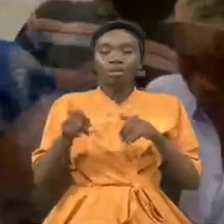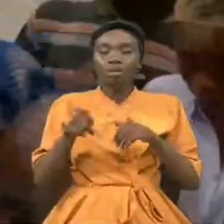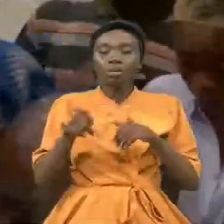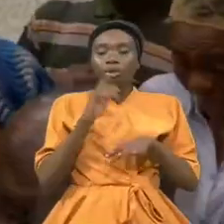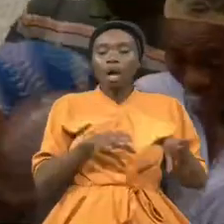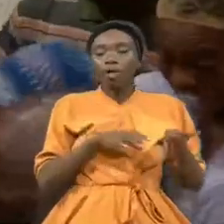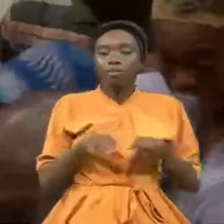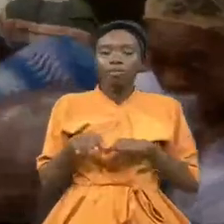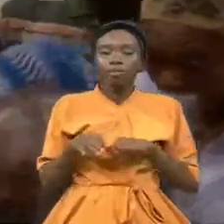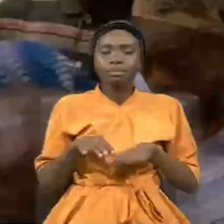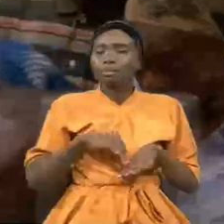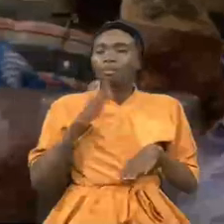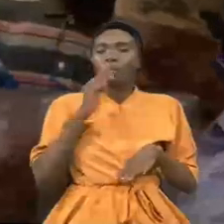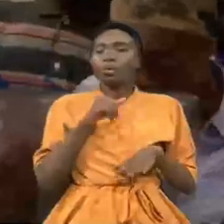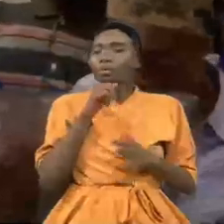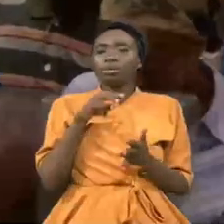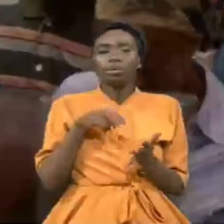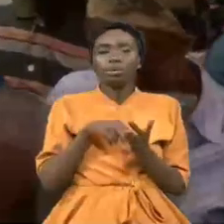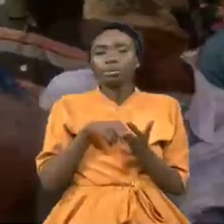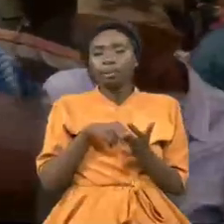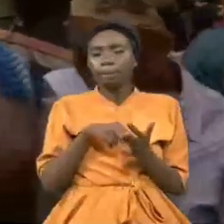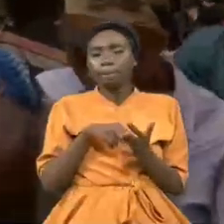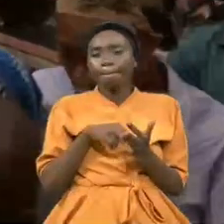agir? Je ne dois pas